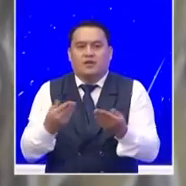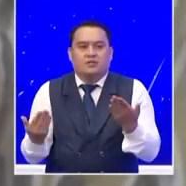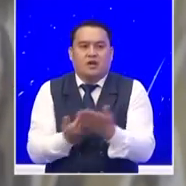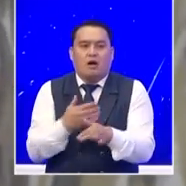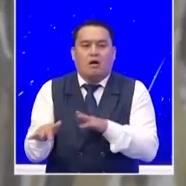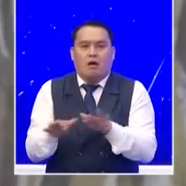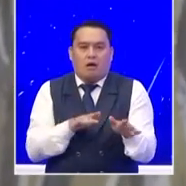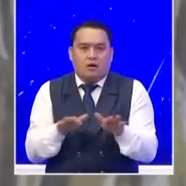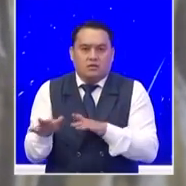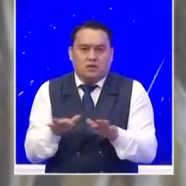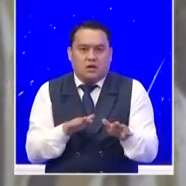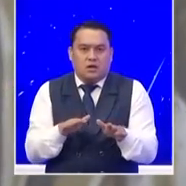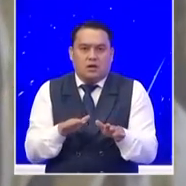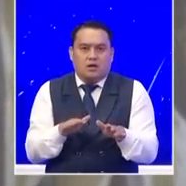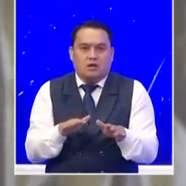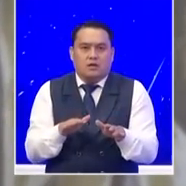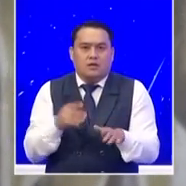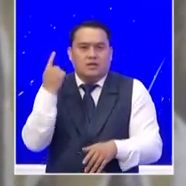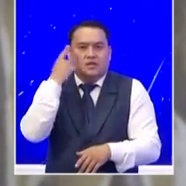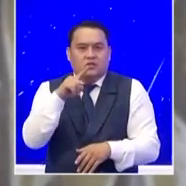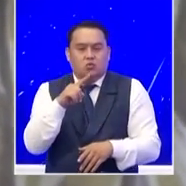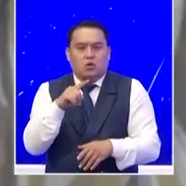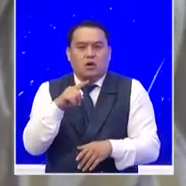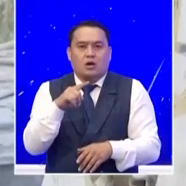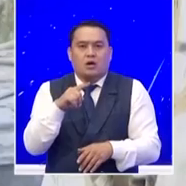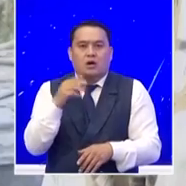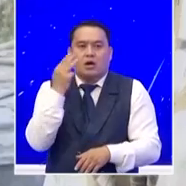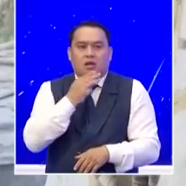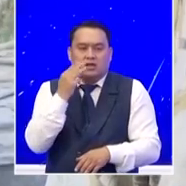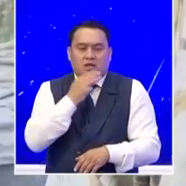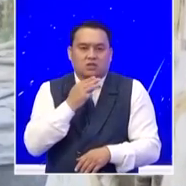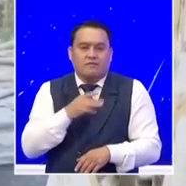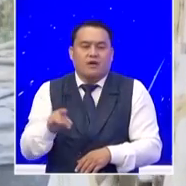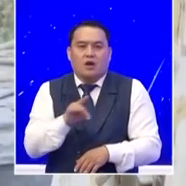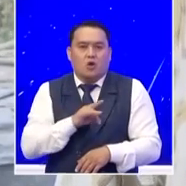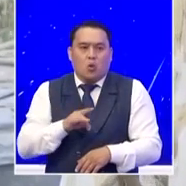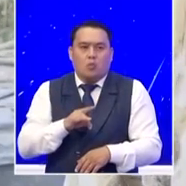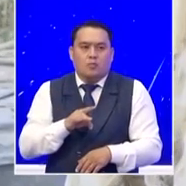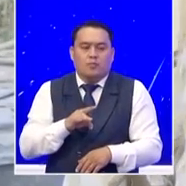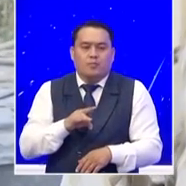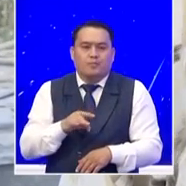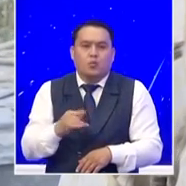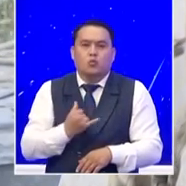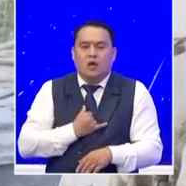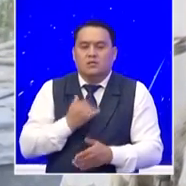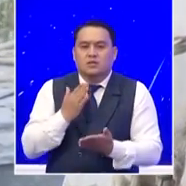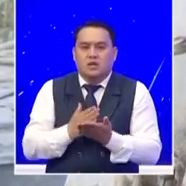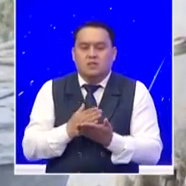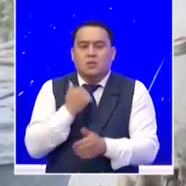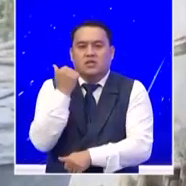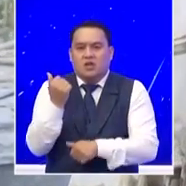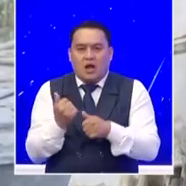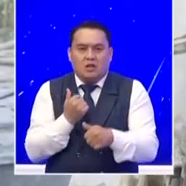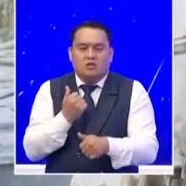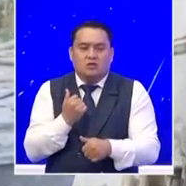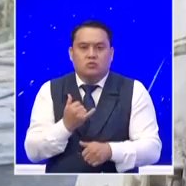акция как бы инициирует это уже каратальская инспекция. Посадочный материал, значит, мы берем